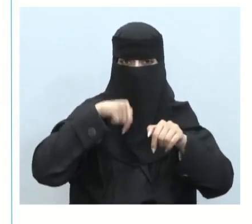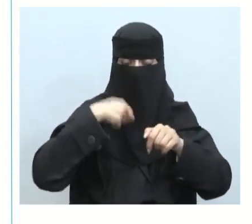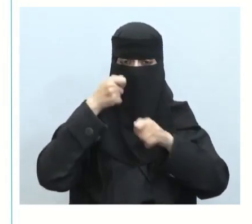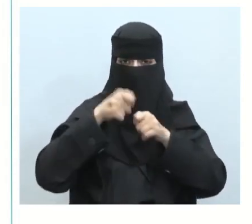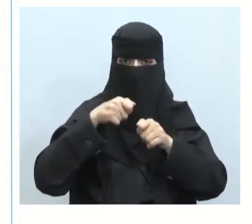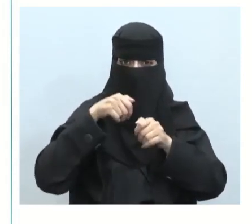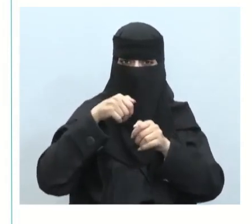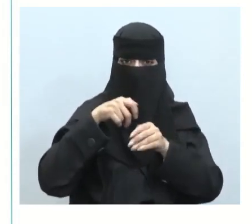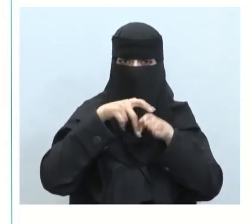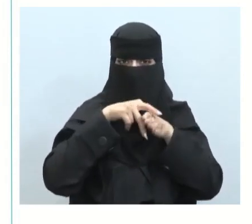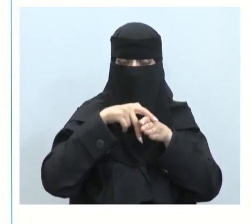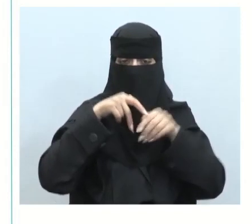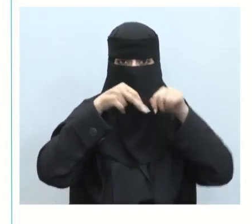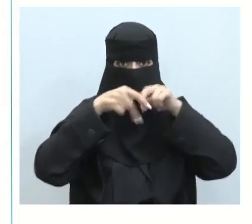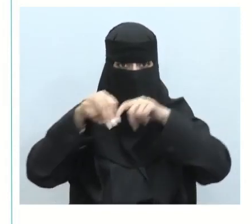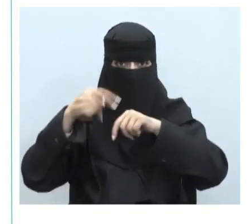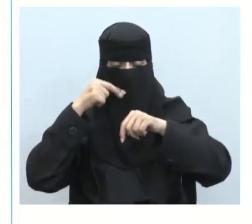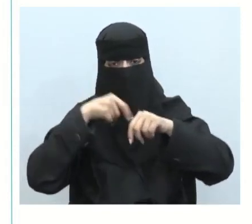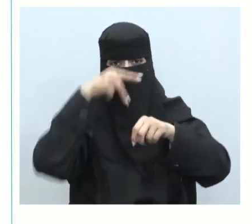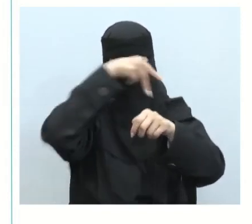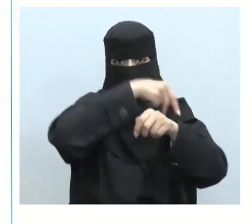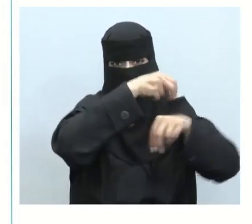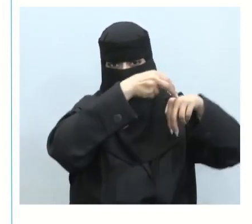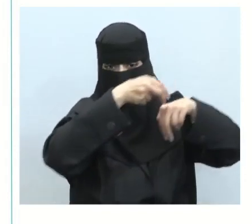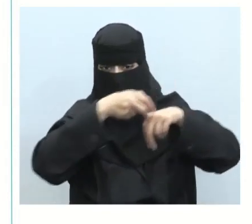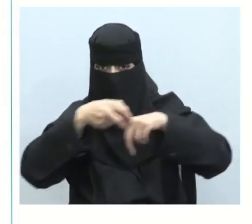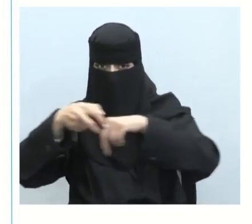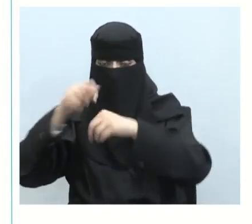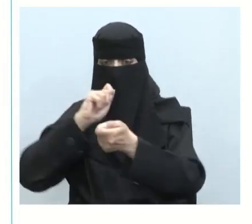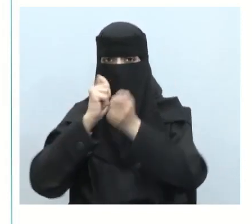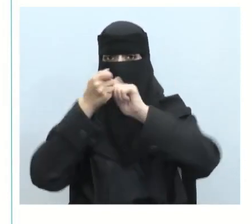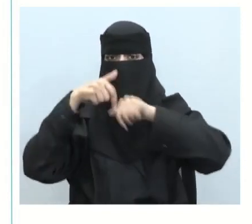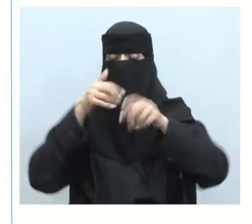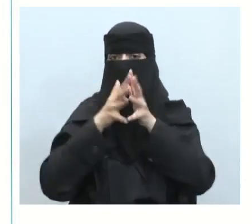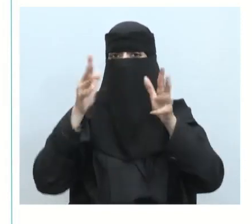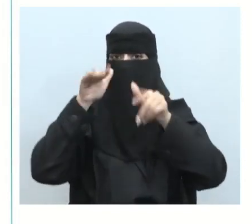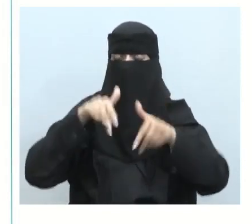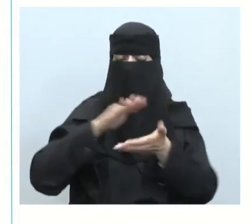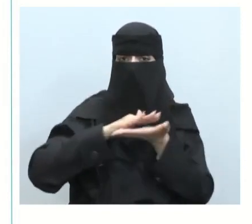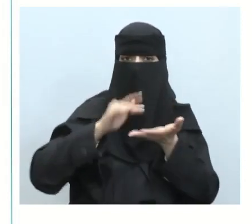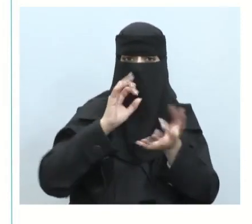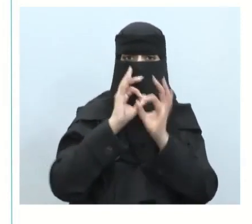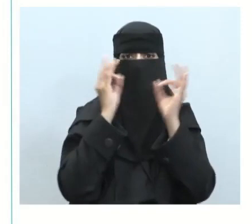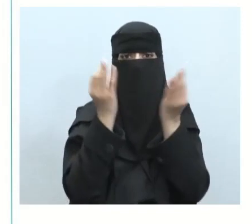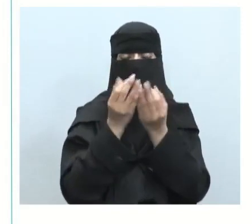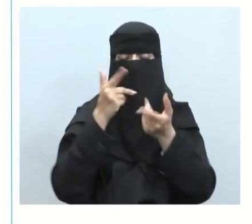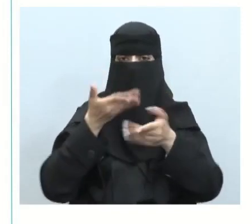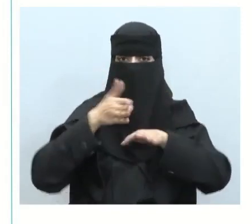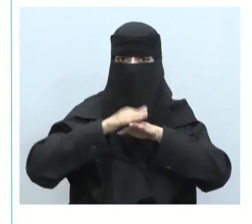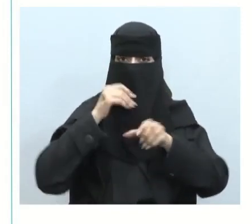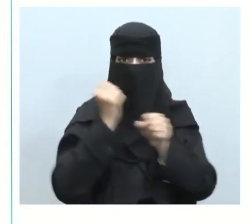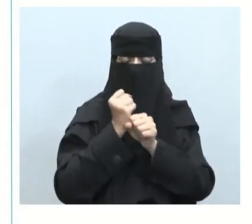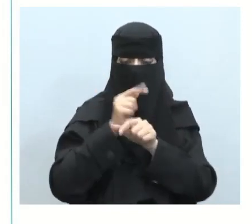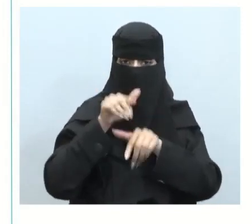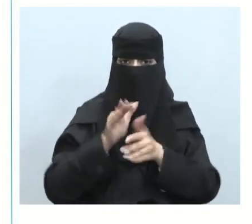اذا هم اكتشفوا بعض المعدات الات مما احدث تغير كبير على الصعيد الاجتماعي وعلى صعيد الاعمال